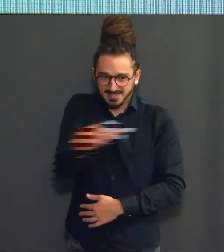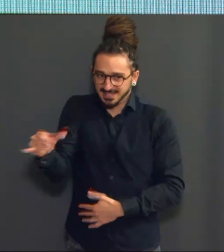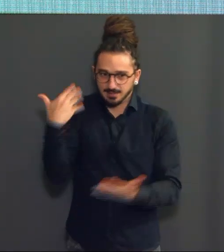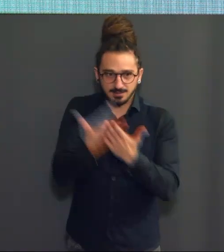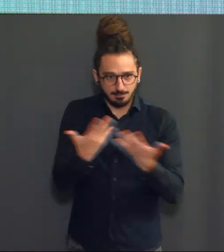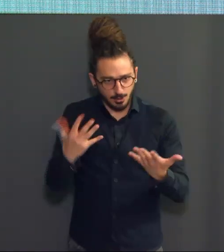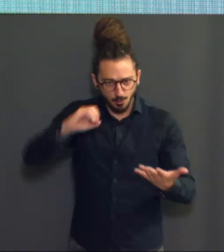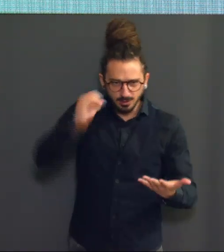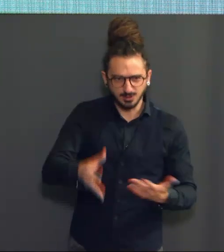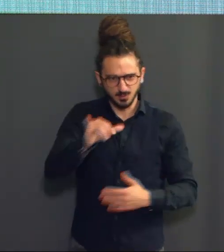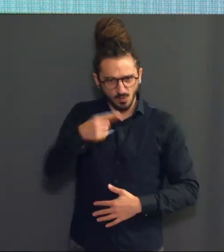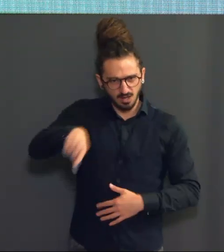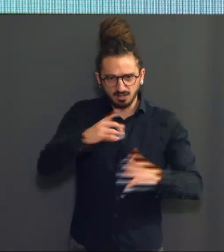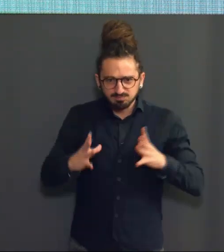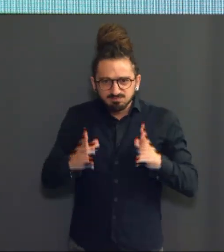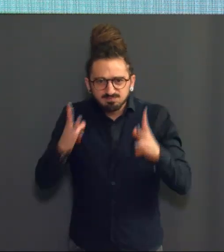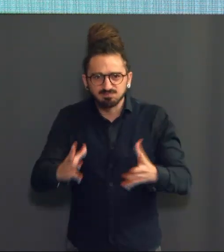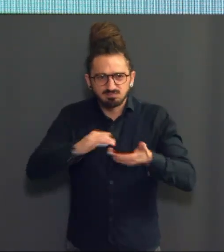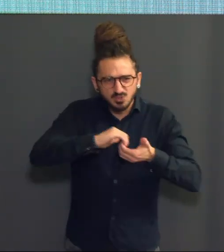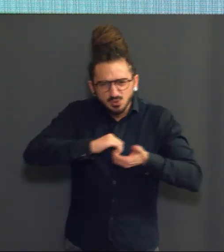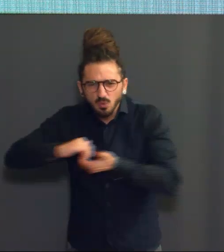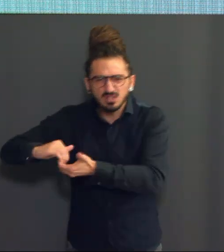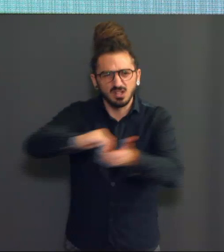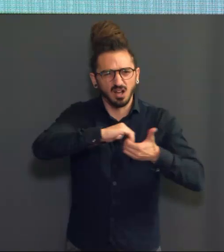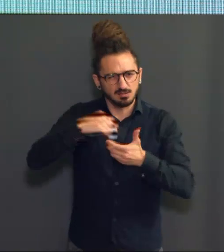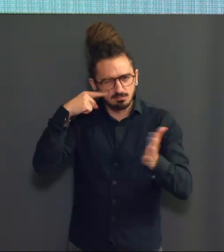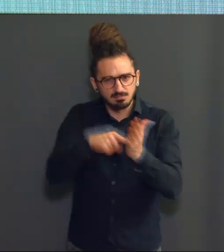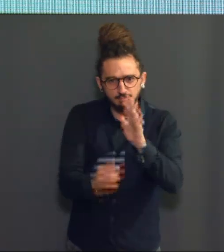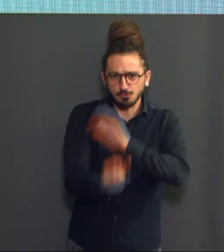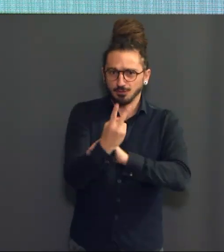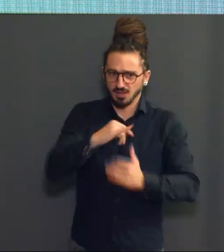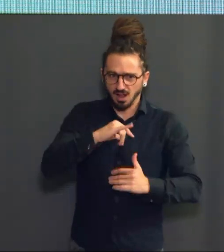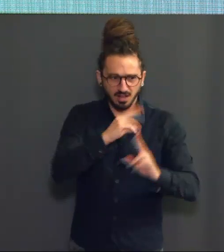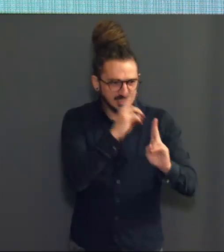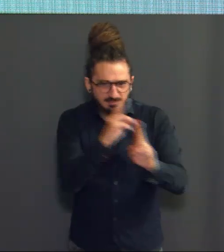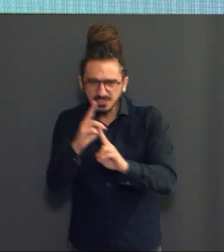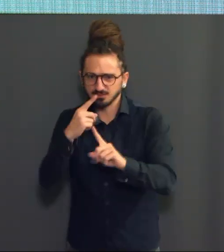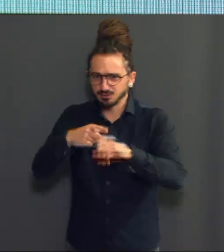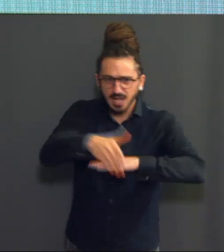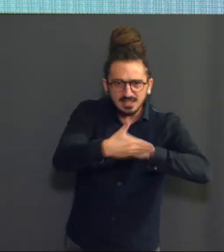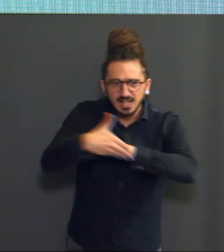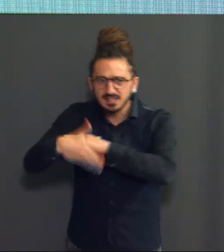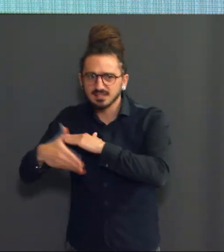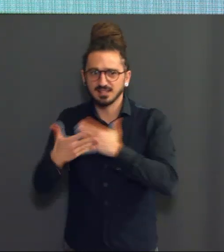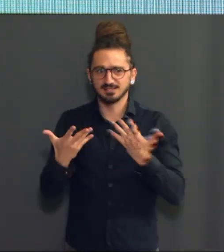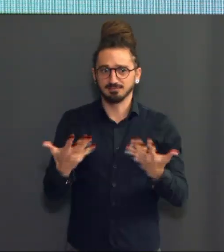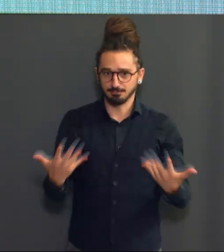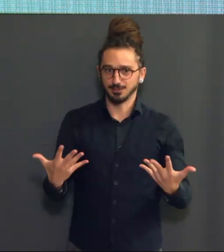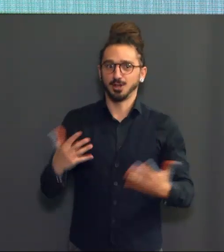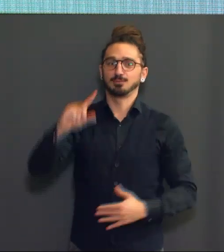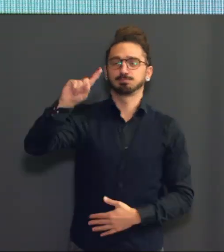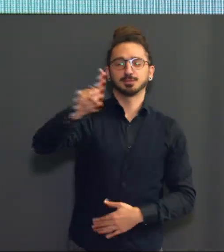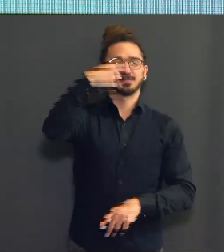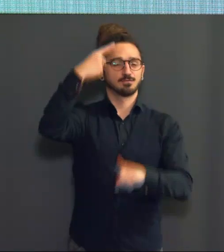nous soucions les uns des autres. La Covid-19 nous donne à tous l'occasion de